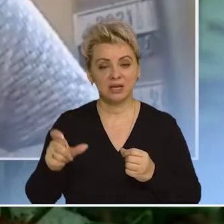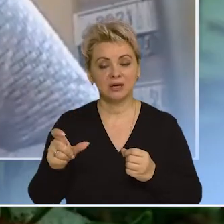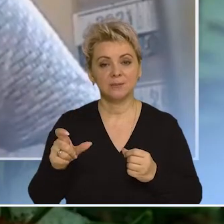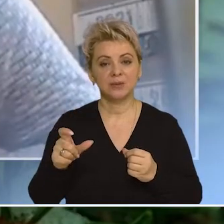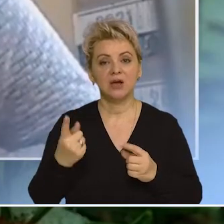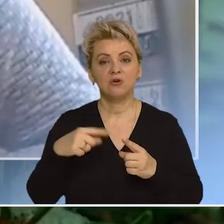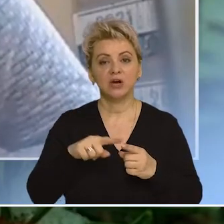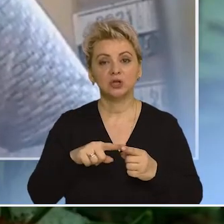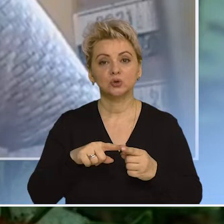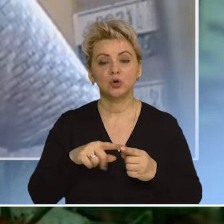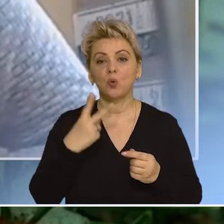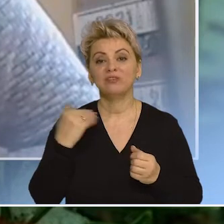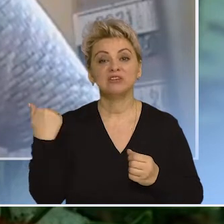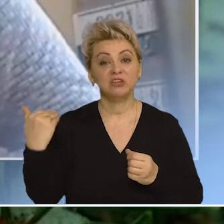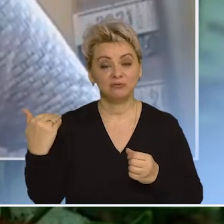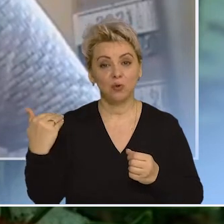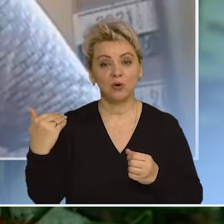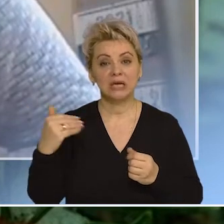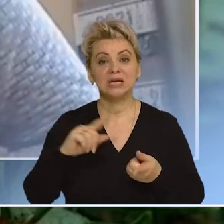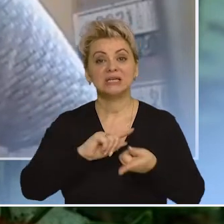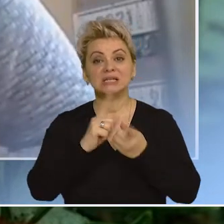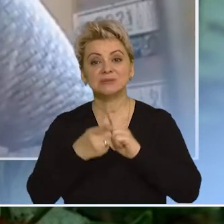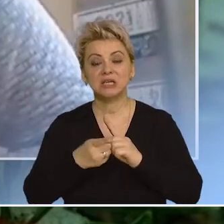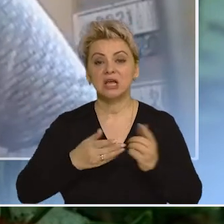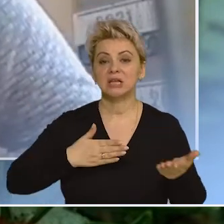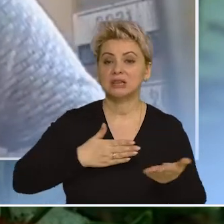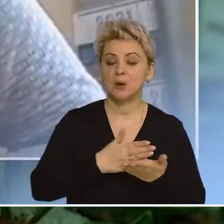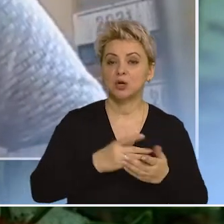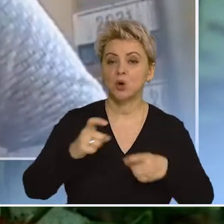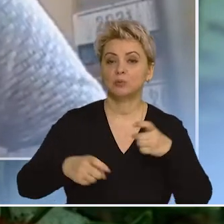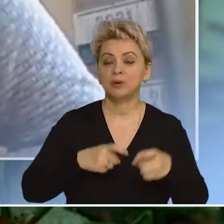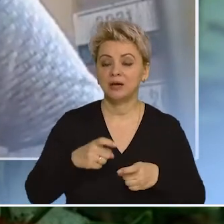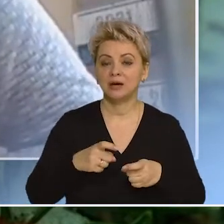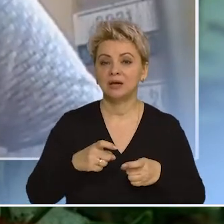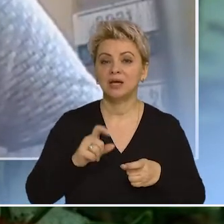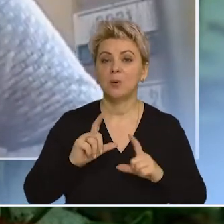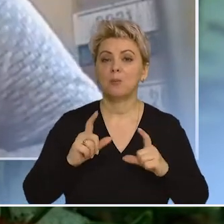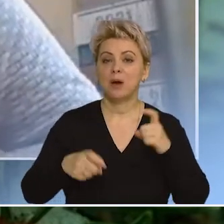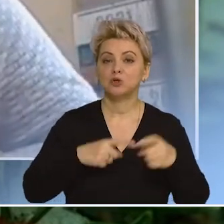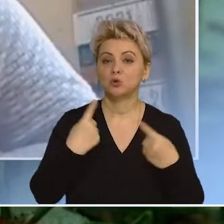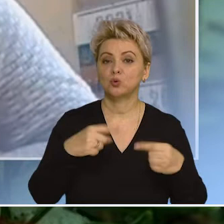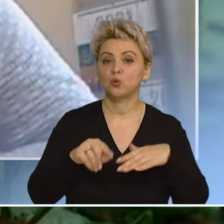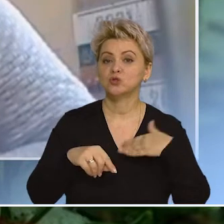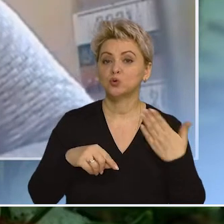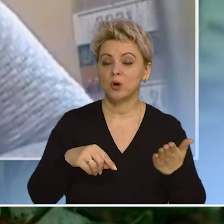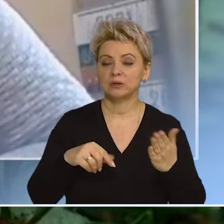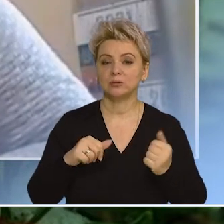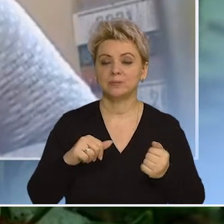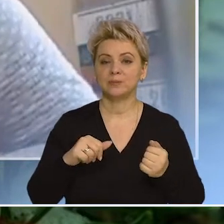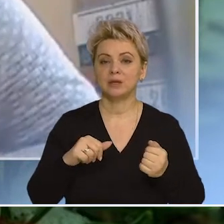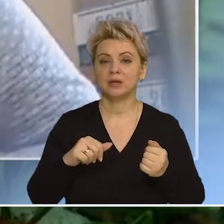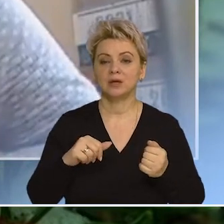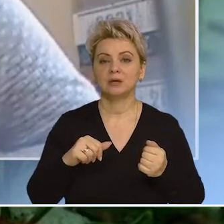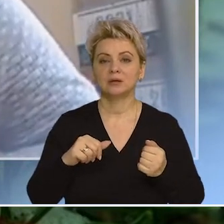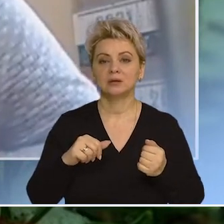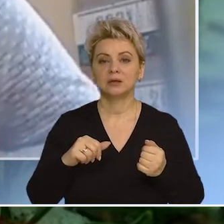человека, которые, увидев его, изменили направление бега, маршрута и побежали в другую сторону.